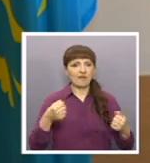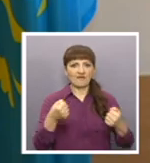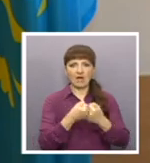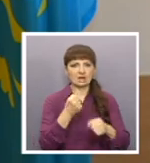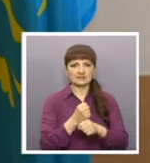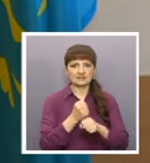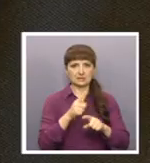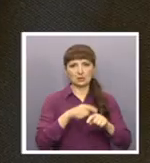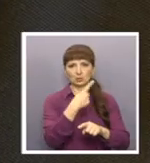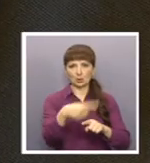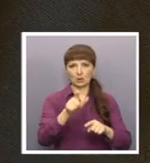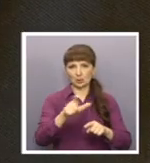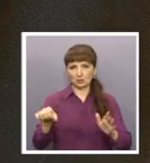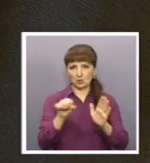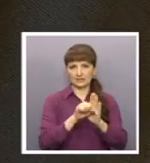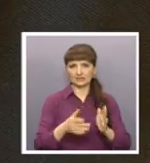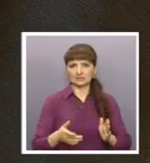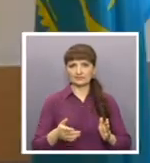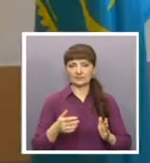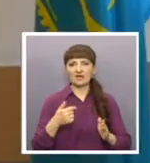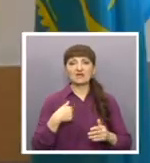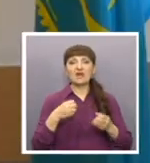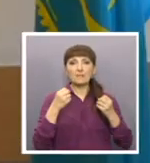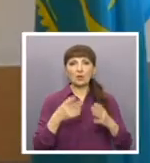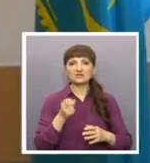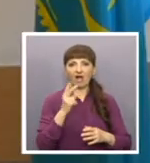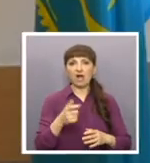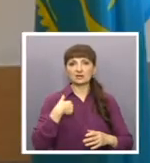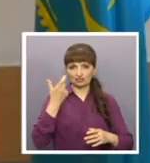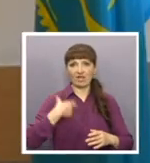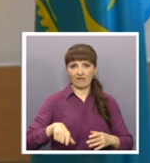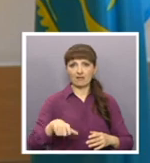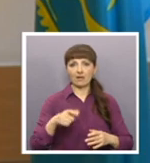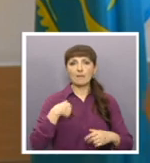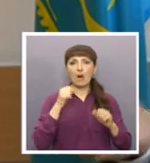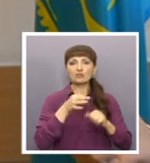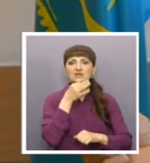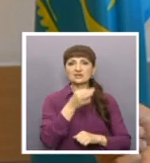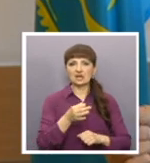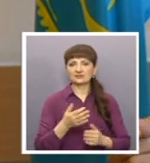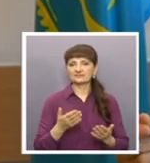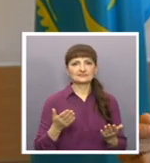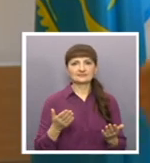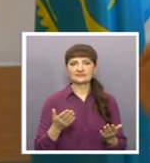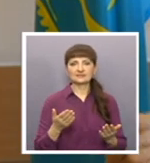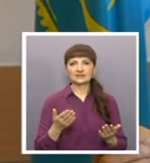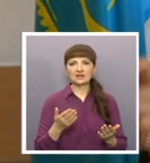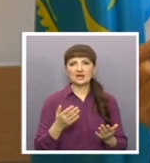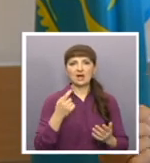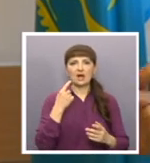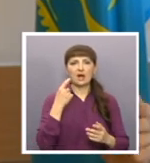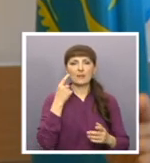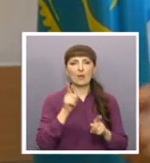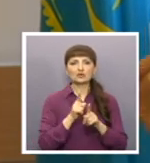и убить человека. Я просто как человек могу сказать, ниже